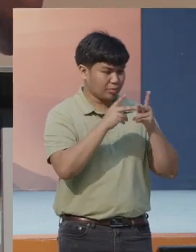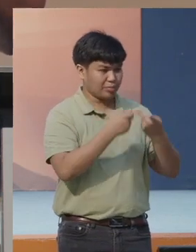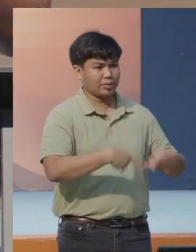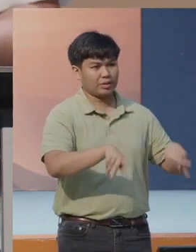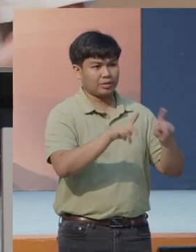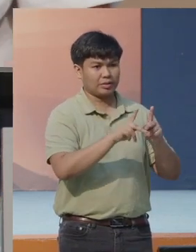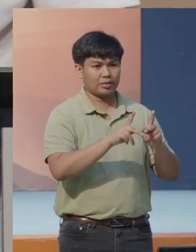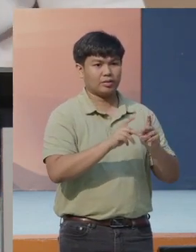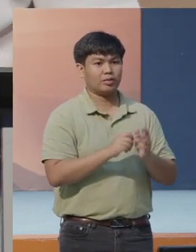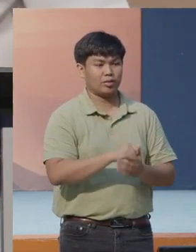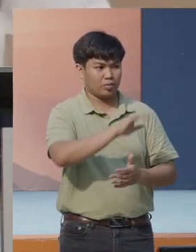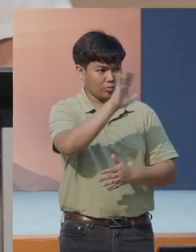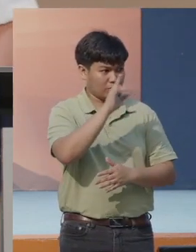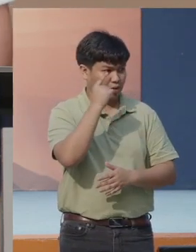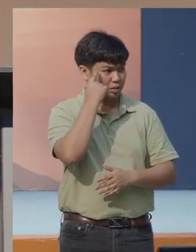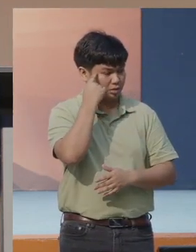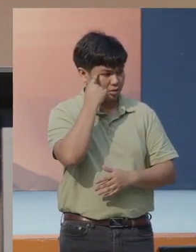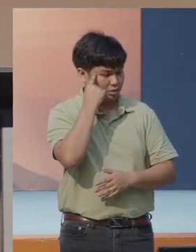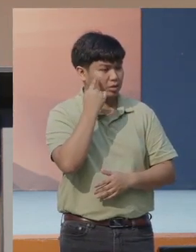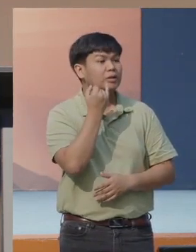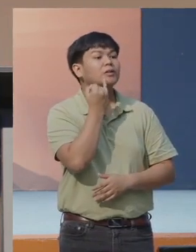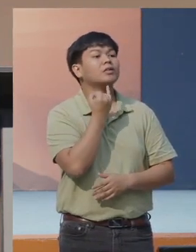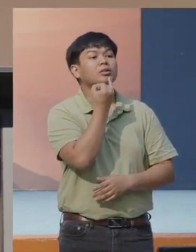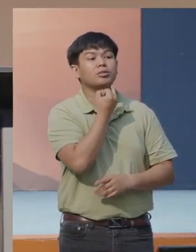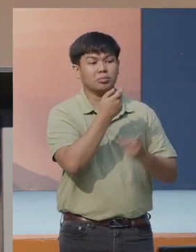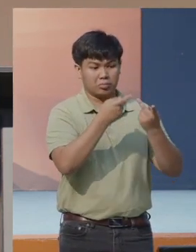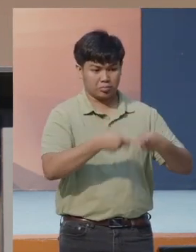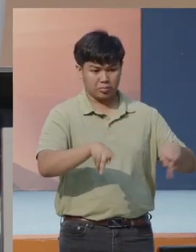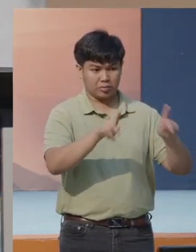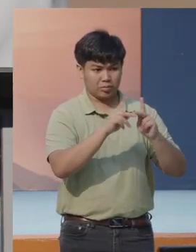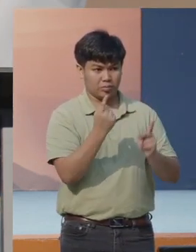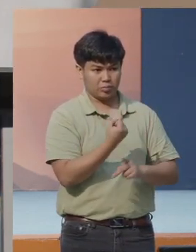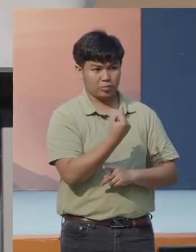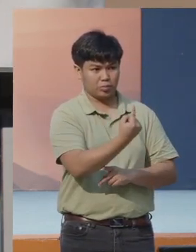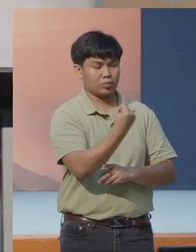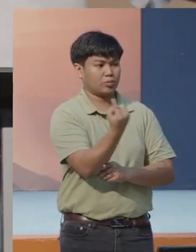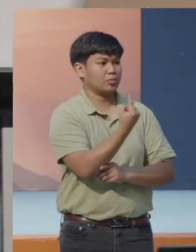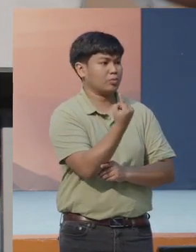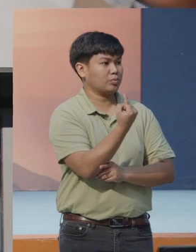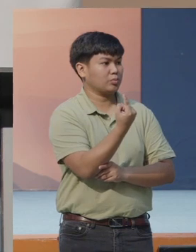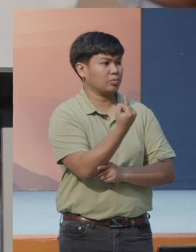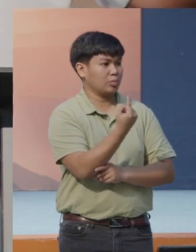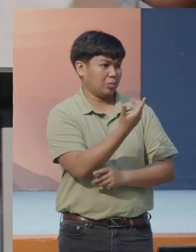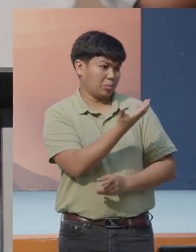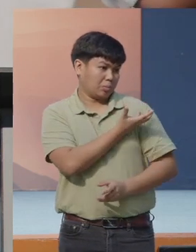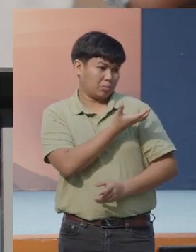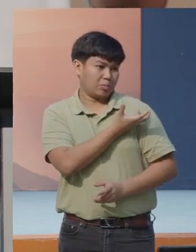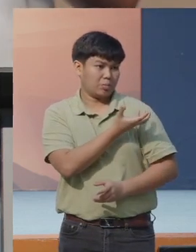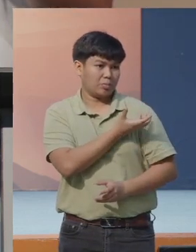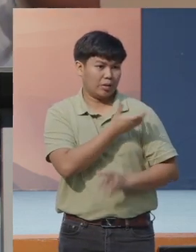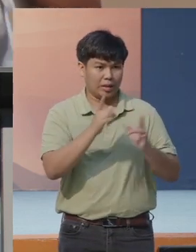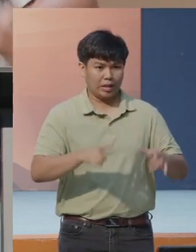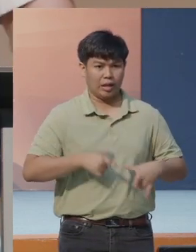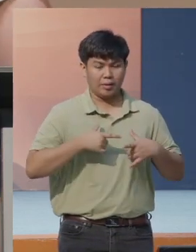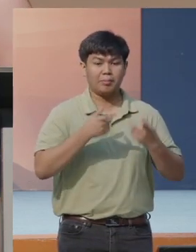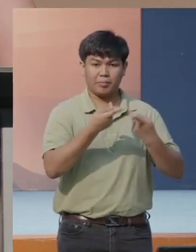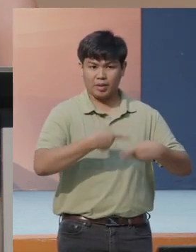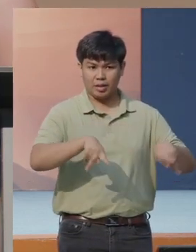never say, oh, Israelite life is precious. Palestine life is not precious. Mahalaga